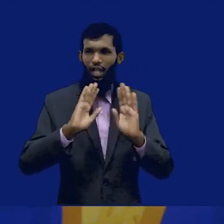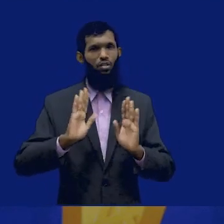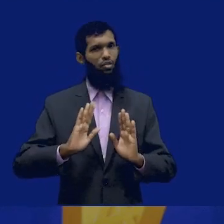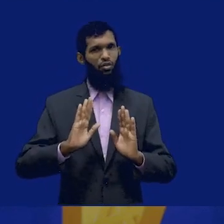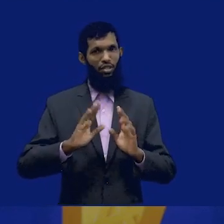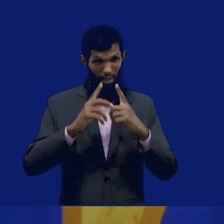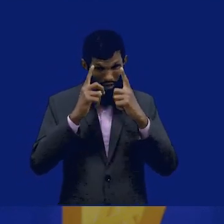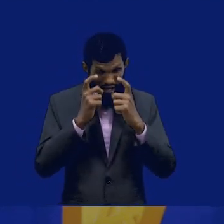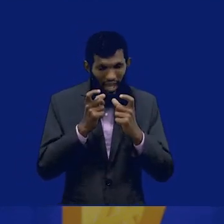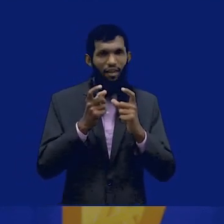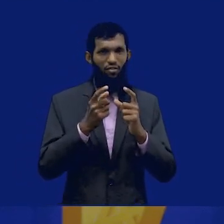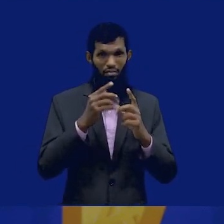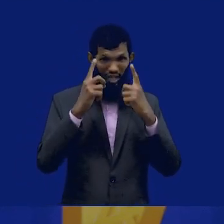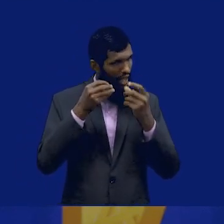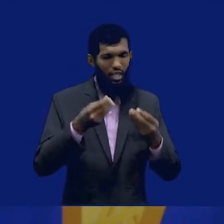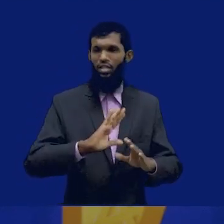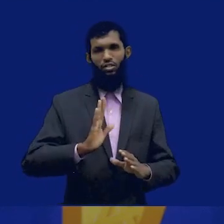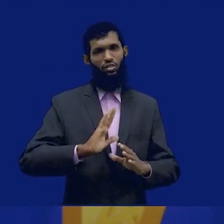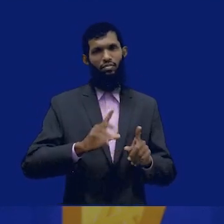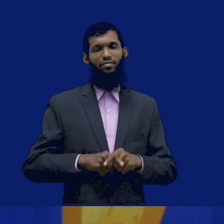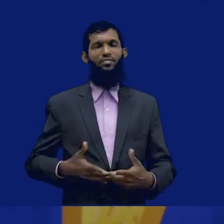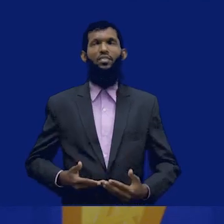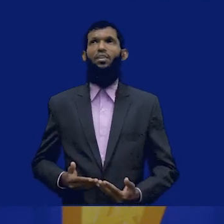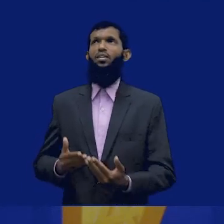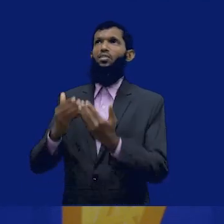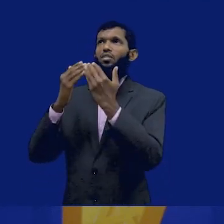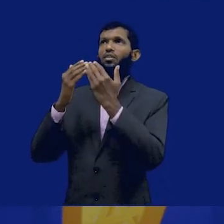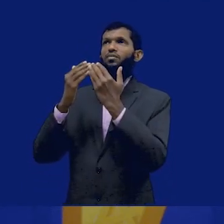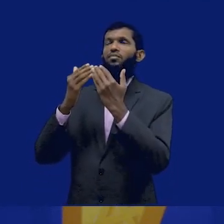or being careless about it. وصلى اللهم على نبينا